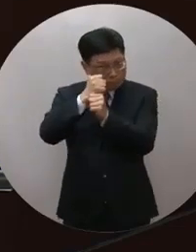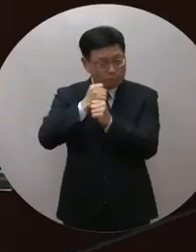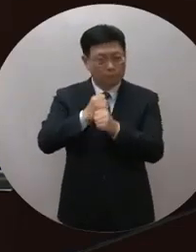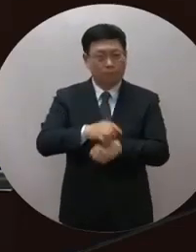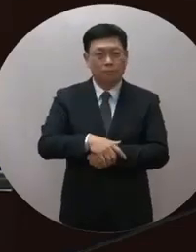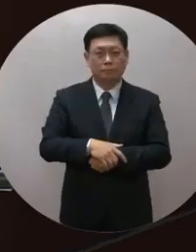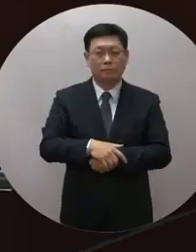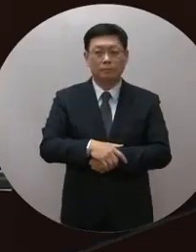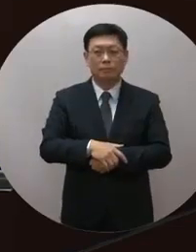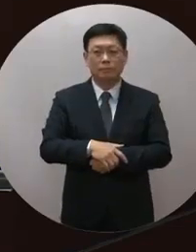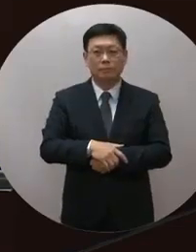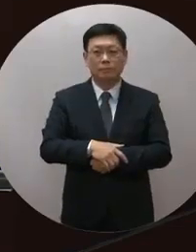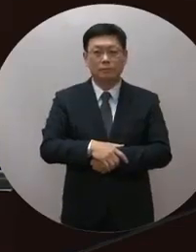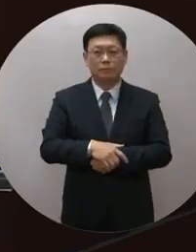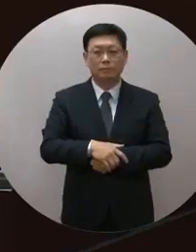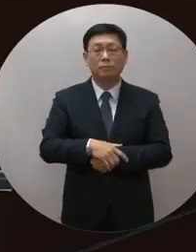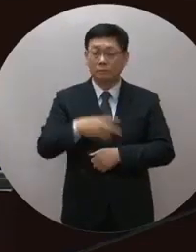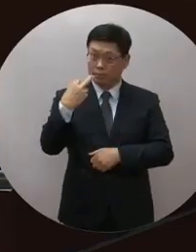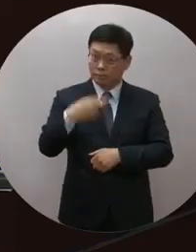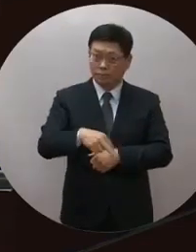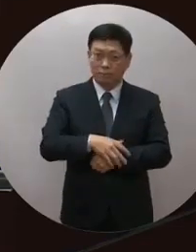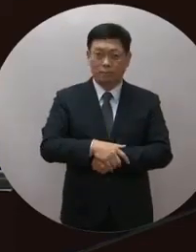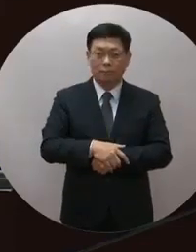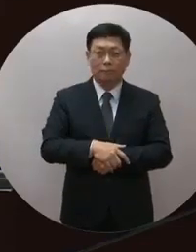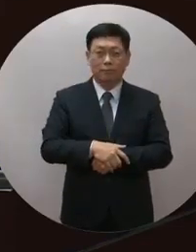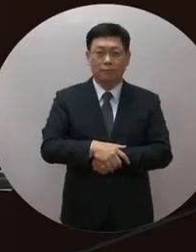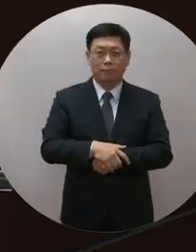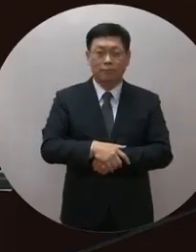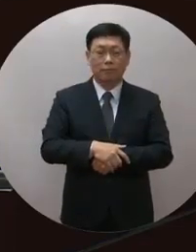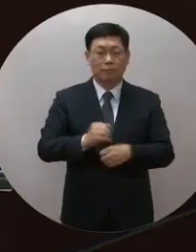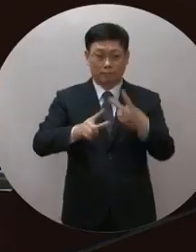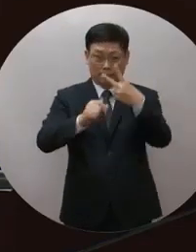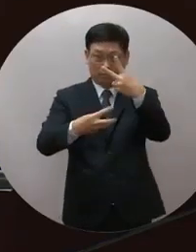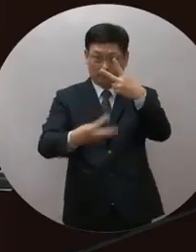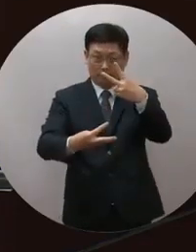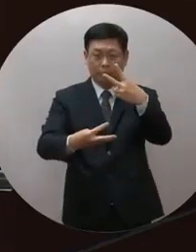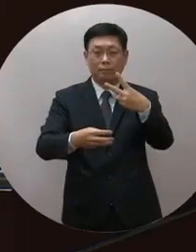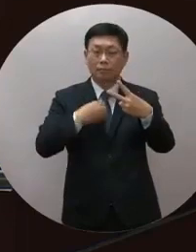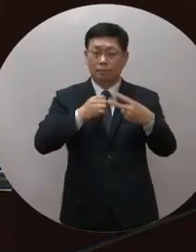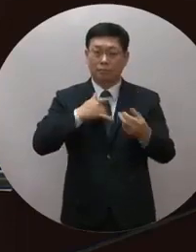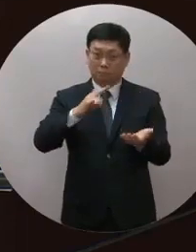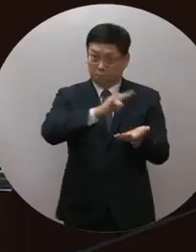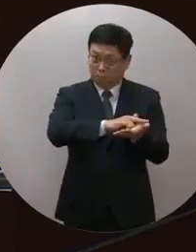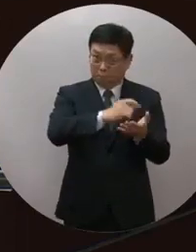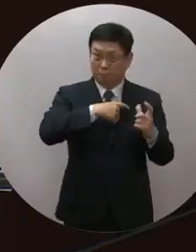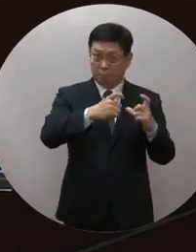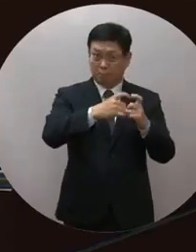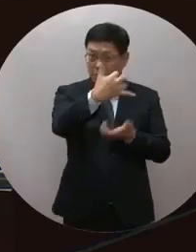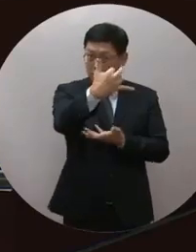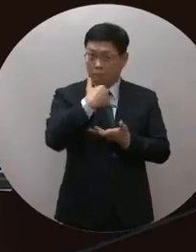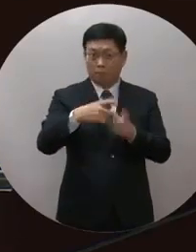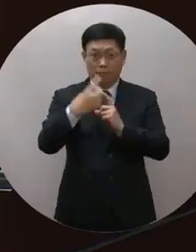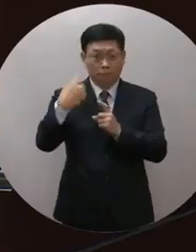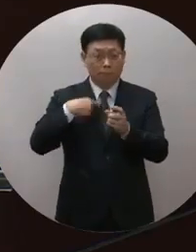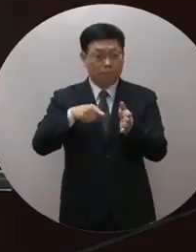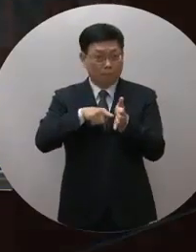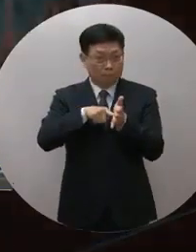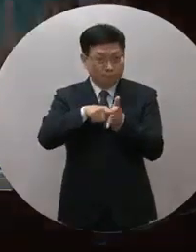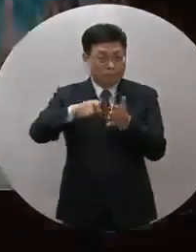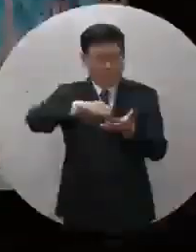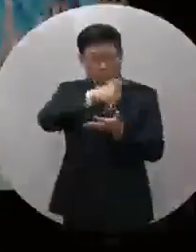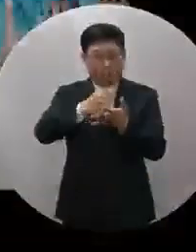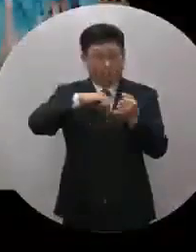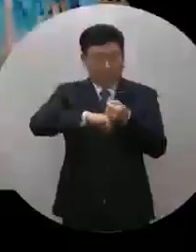围。在另外，我们2月3号从武汉回来的专机，我